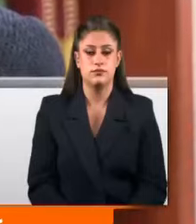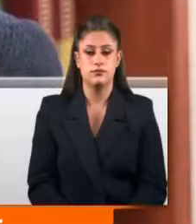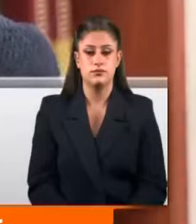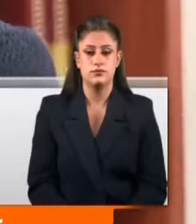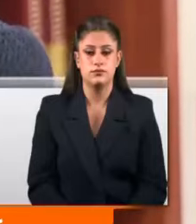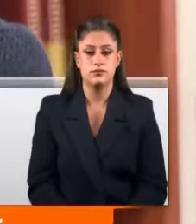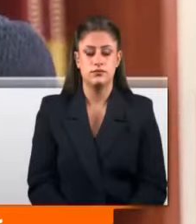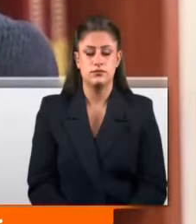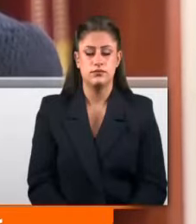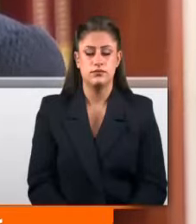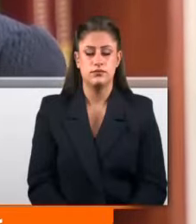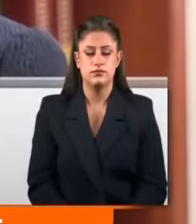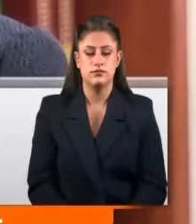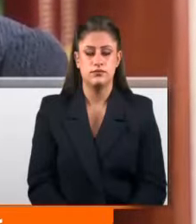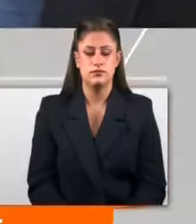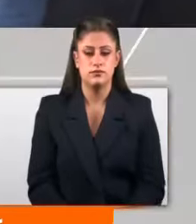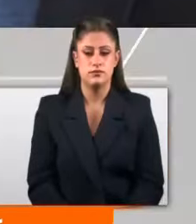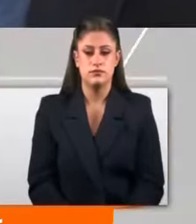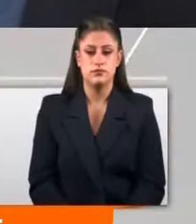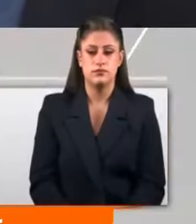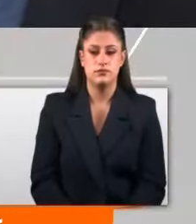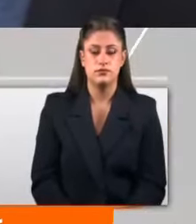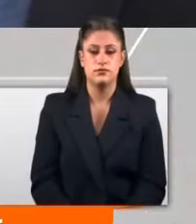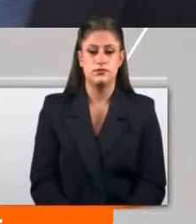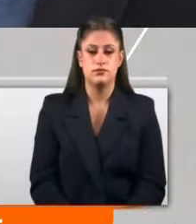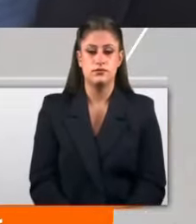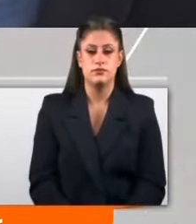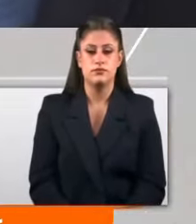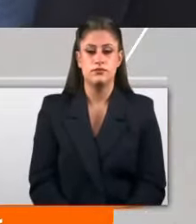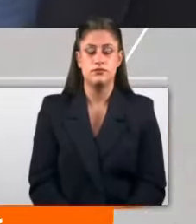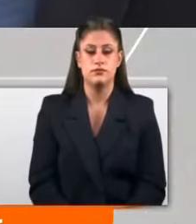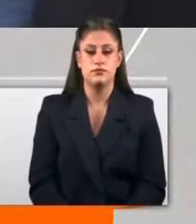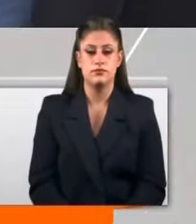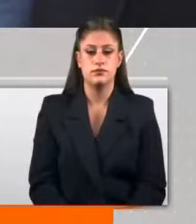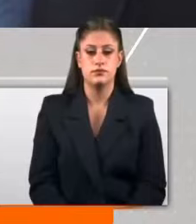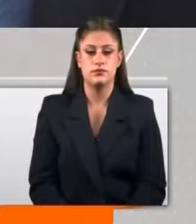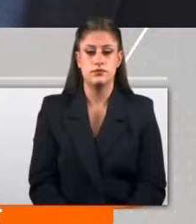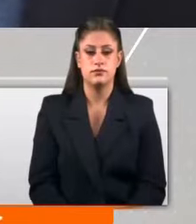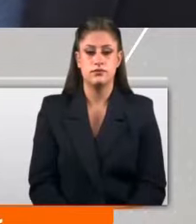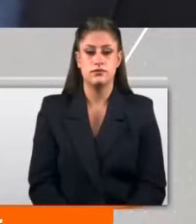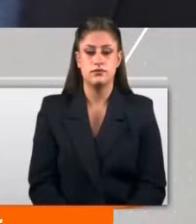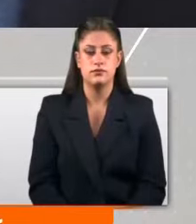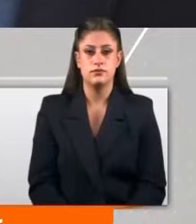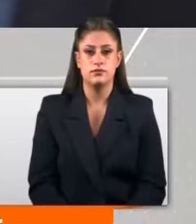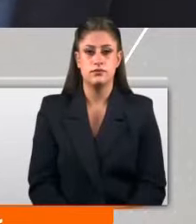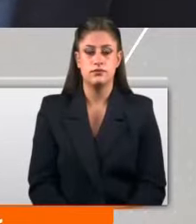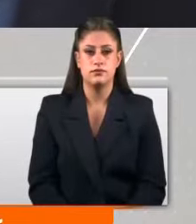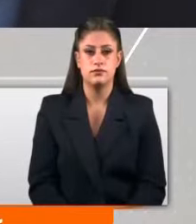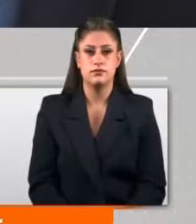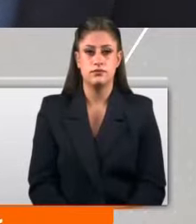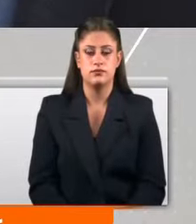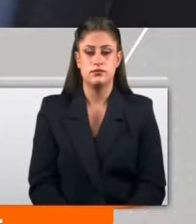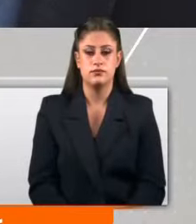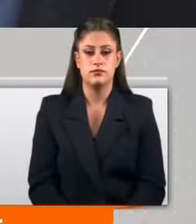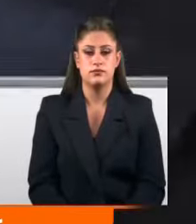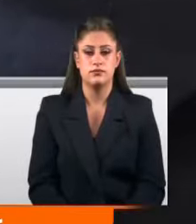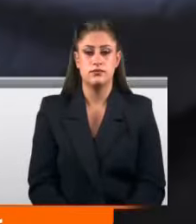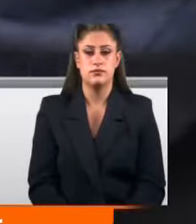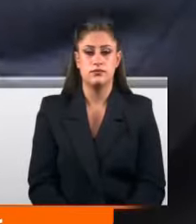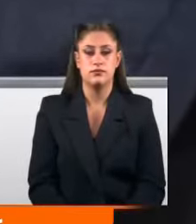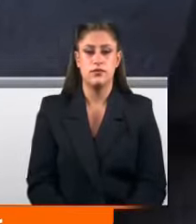...450 bin lira kredi çekildiğini öğrendim. Tam bir şok. Sadece ailem değil, iş arkadaşlarım, akrabalarım, haberdar olan herkes bir dehşet